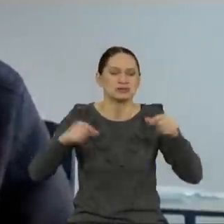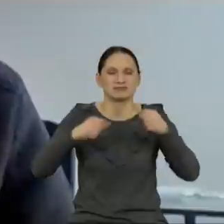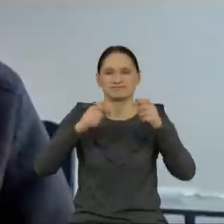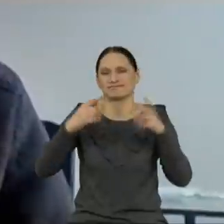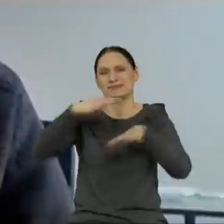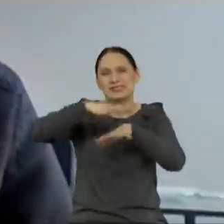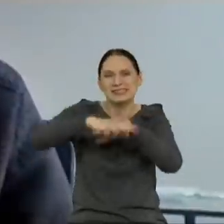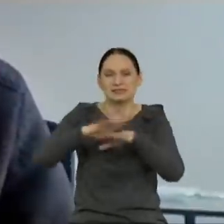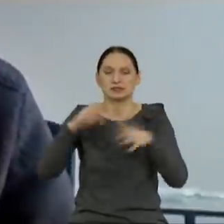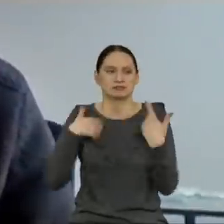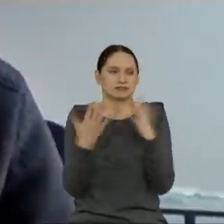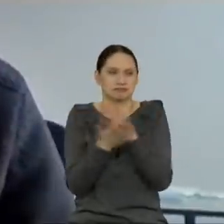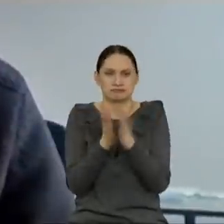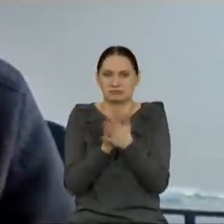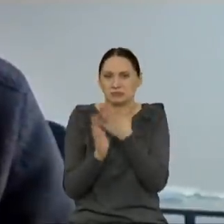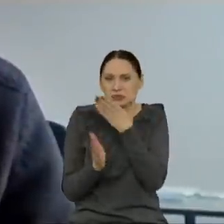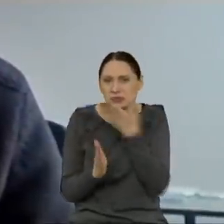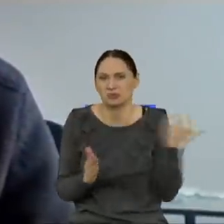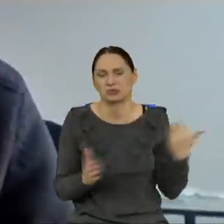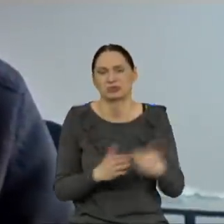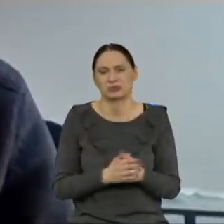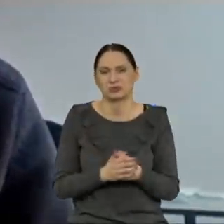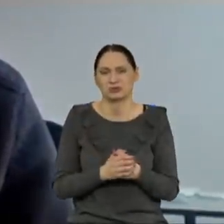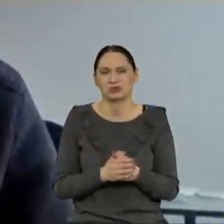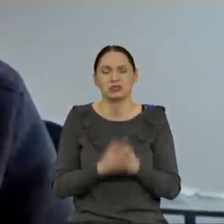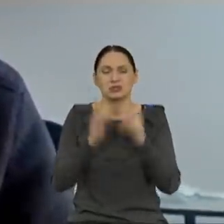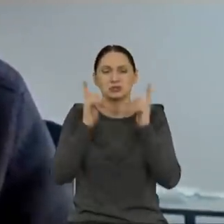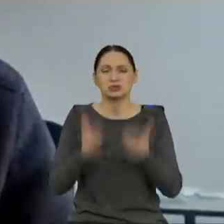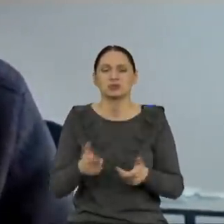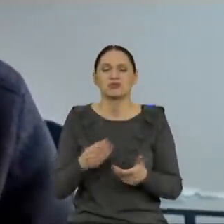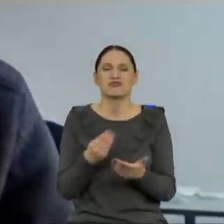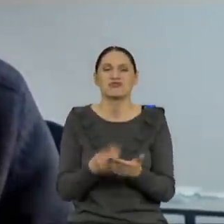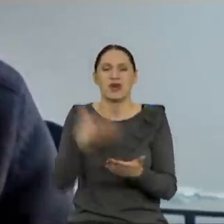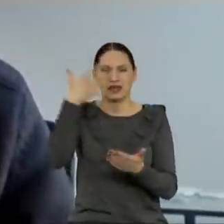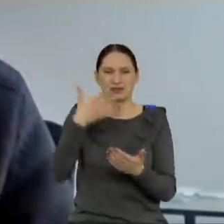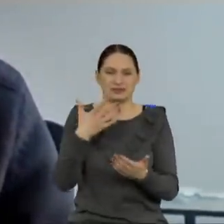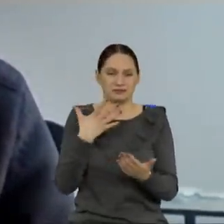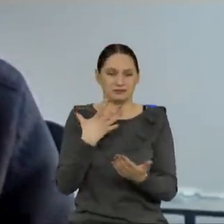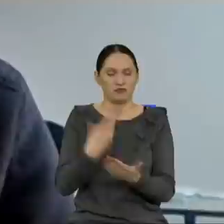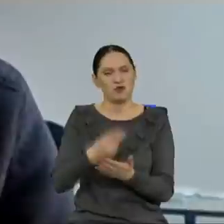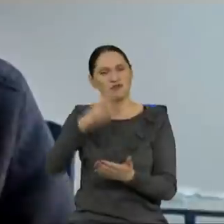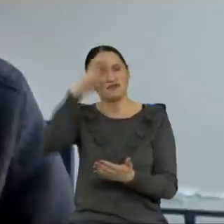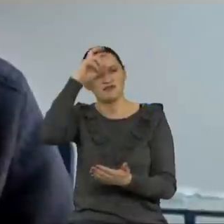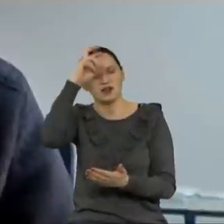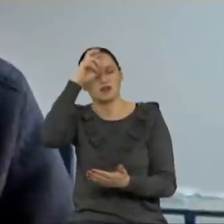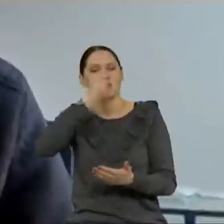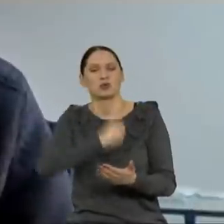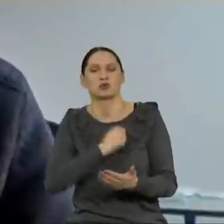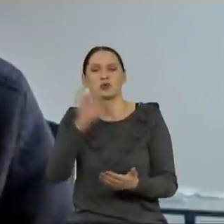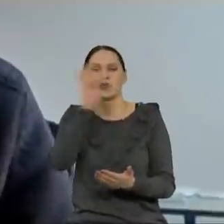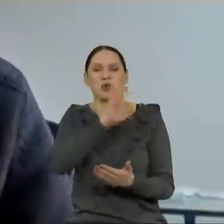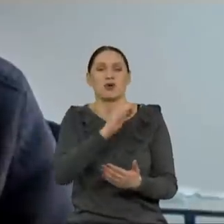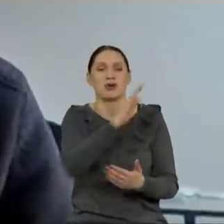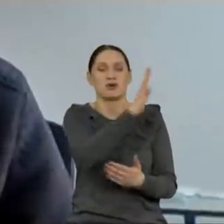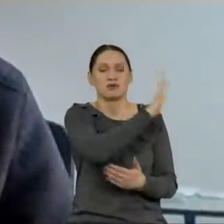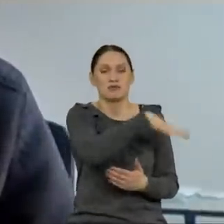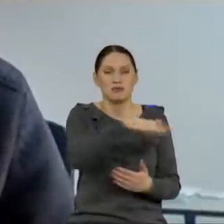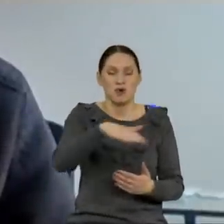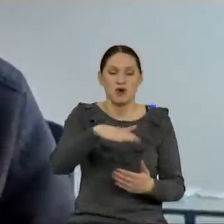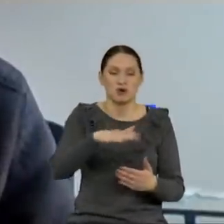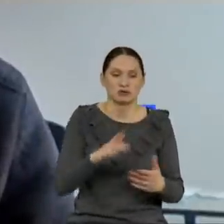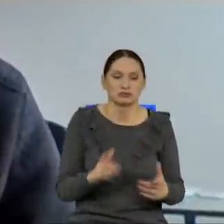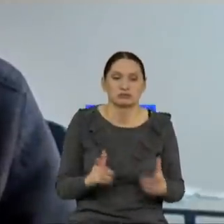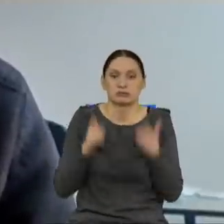iš esmės kertinės gairės, vertybinės, turbūt aiškios, ko mokiniai ateina į mokyklas, mes